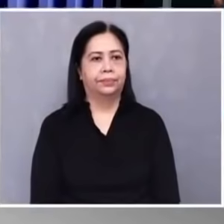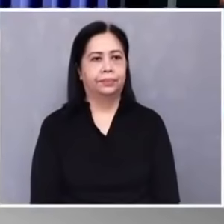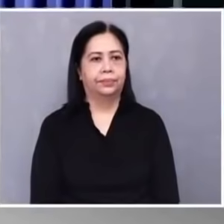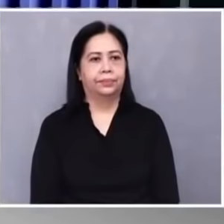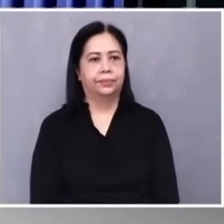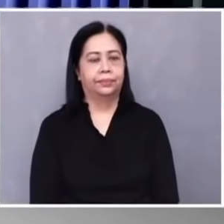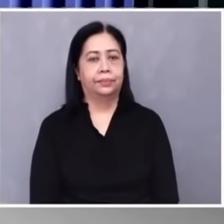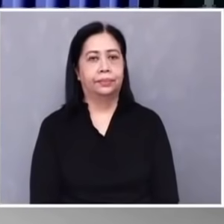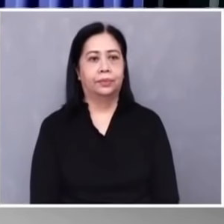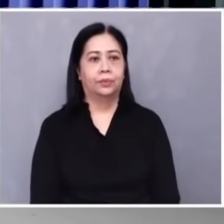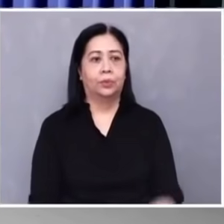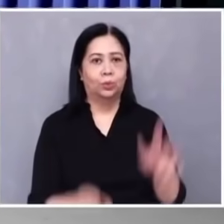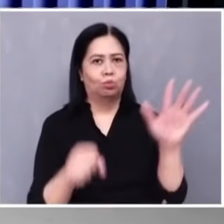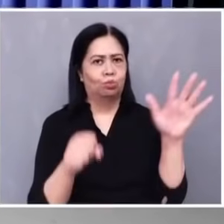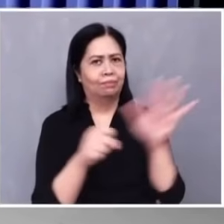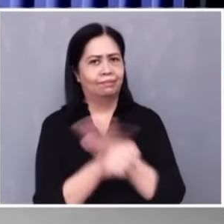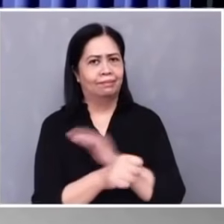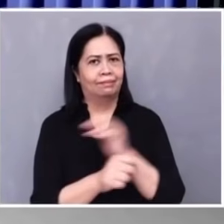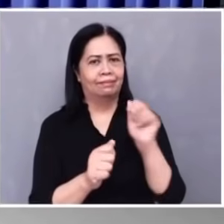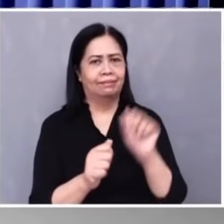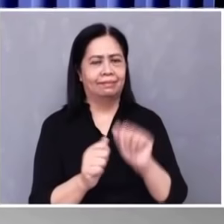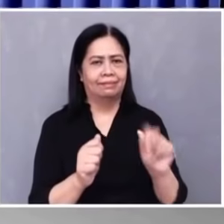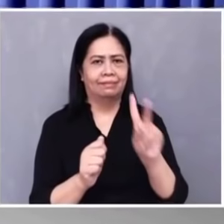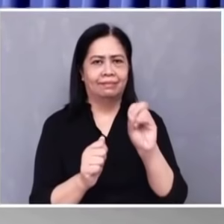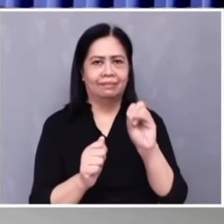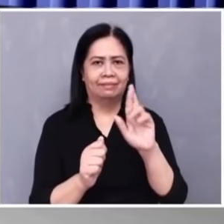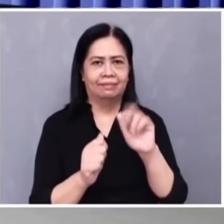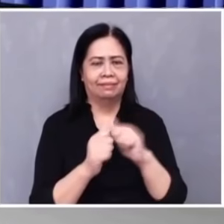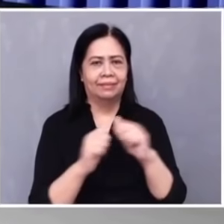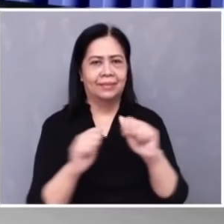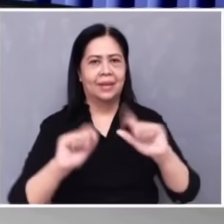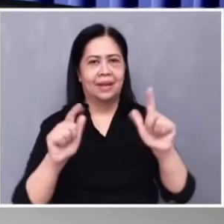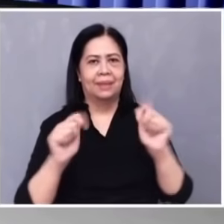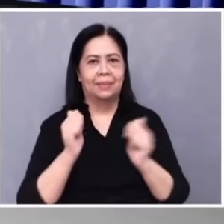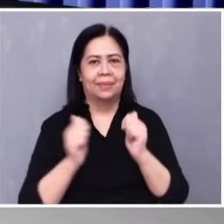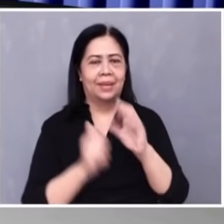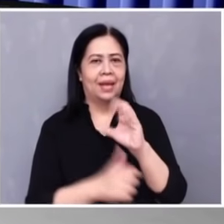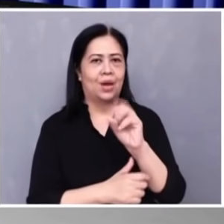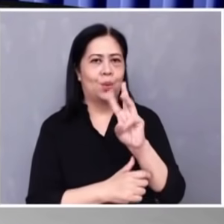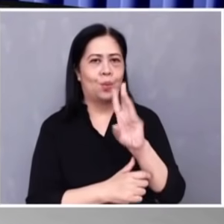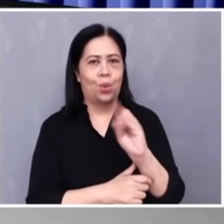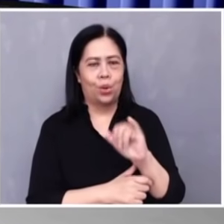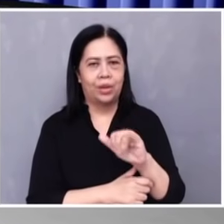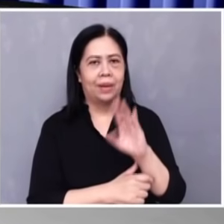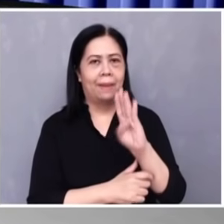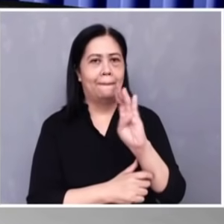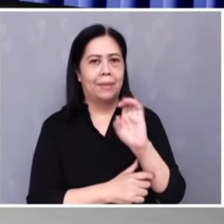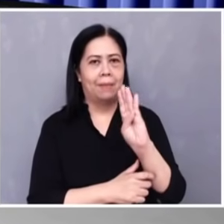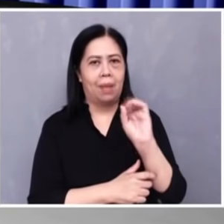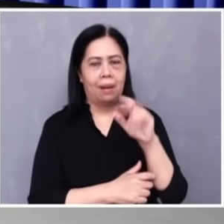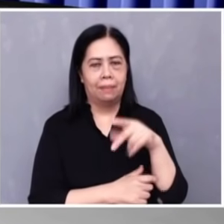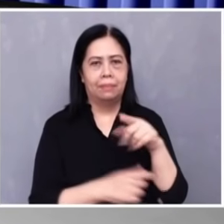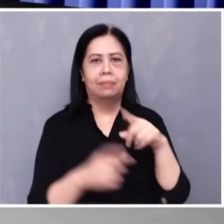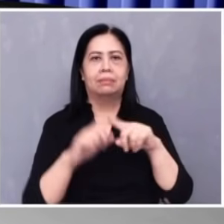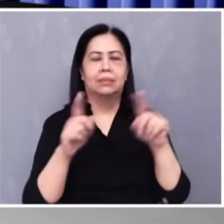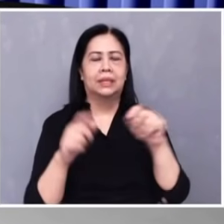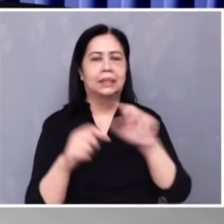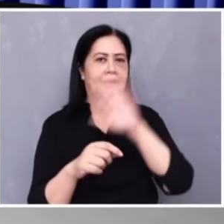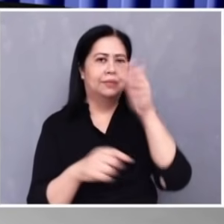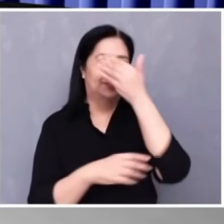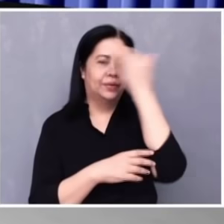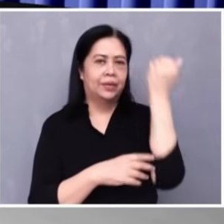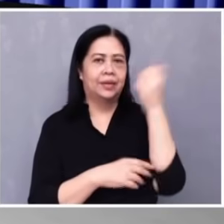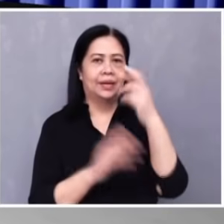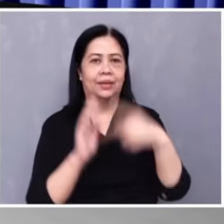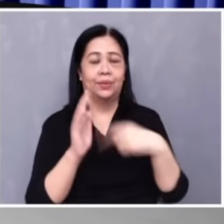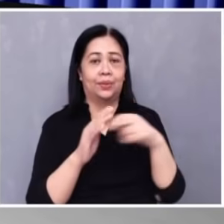Six Adventure ang inaabangang live-action adaptation ng Cowboy Bebop. Isa sa mga hindi malilimutan ng cast ang karanasan